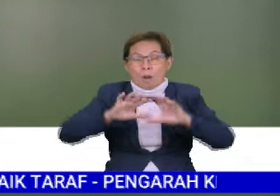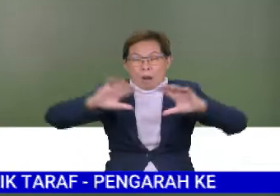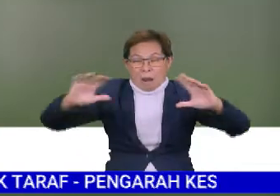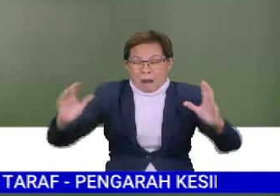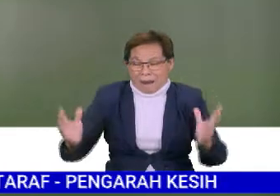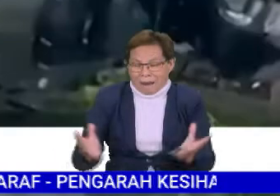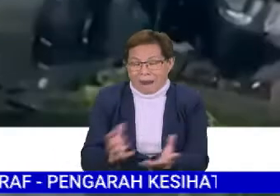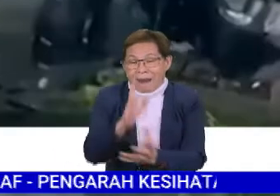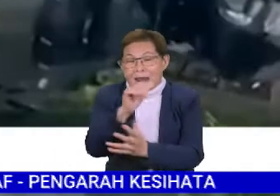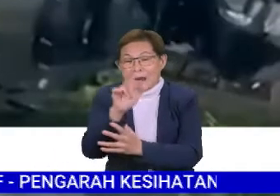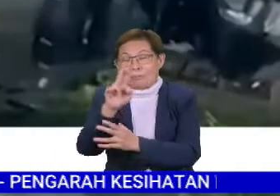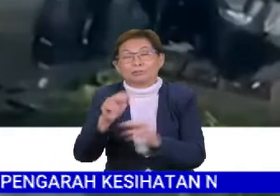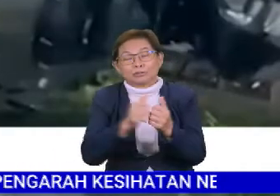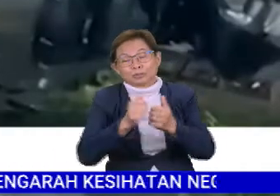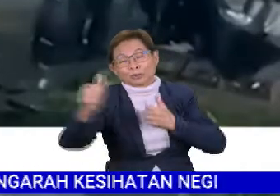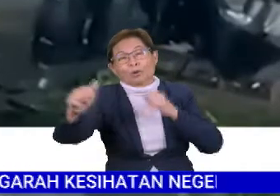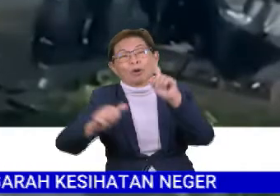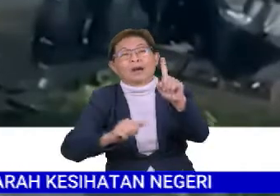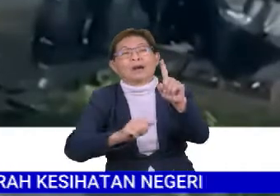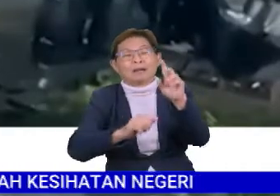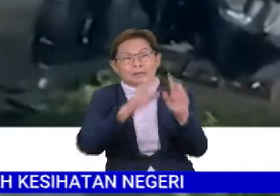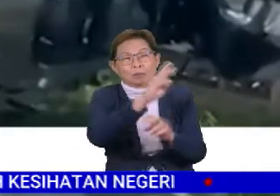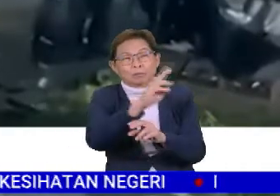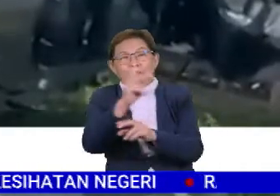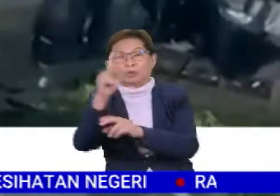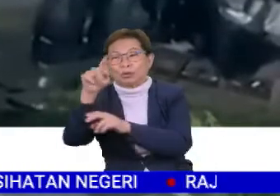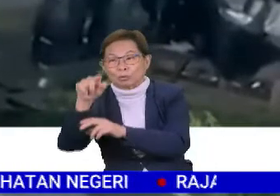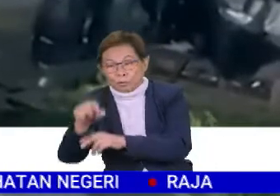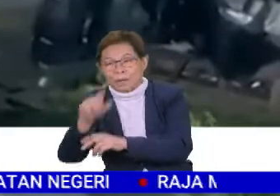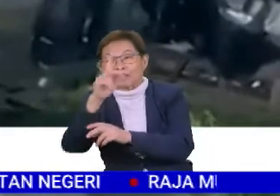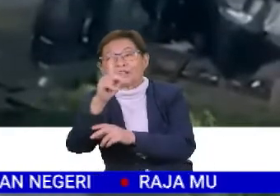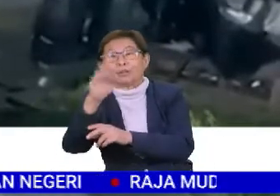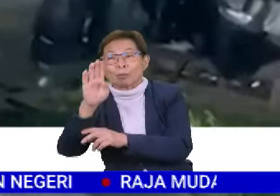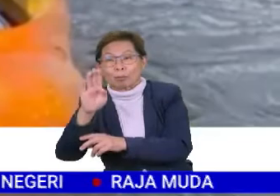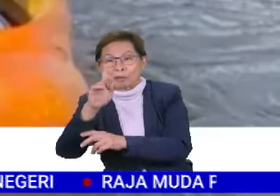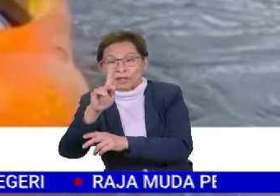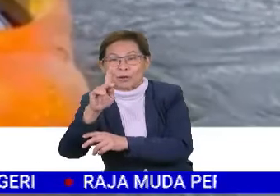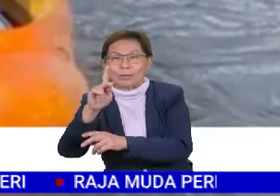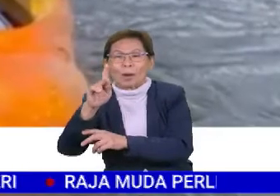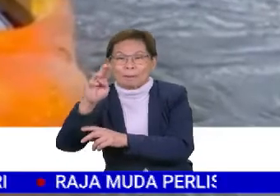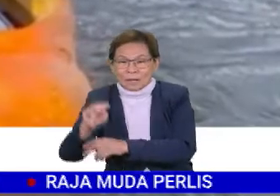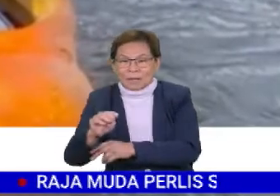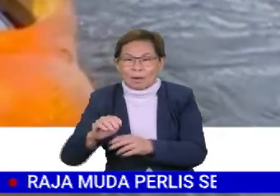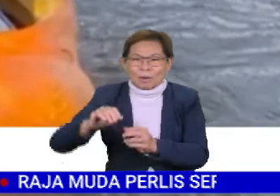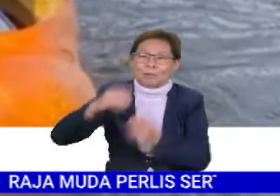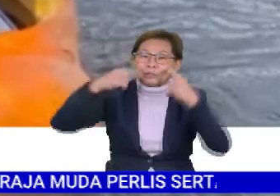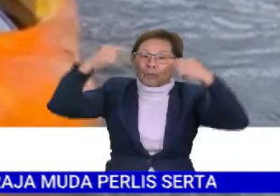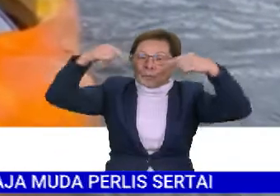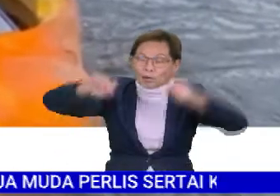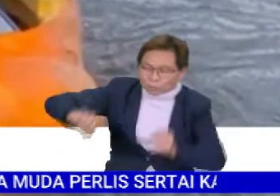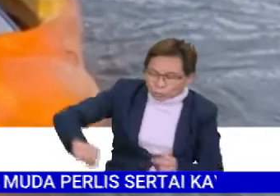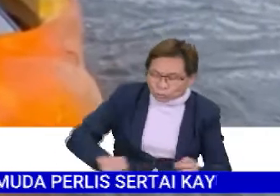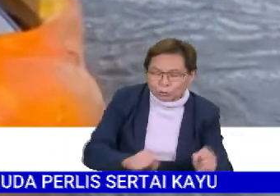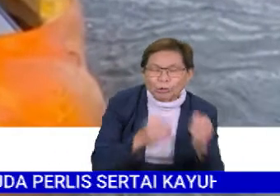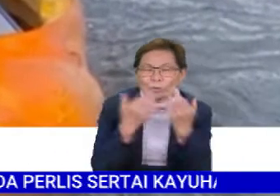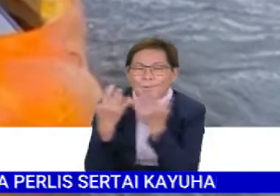sejauh 61 km. Dwayne Hansen dari Nebraska membuat pencapaian itu di Sungai Missouri sempena ulang